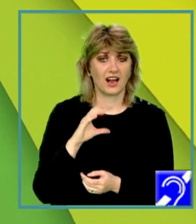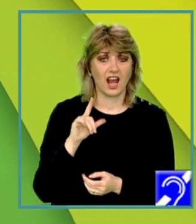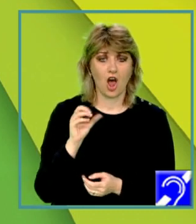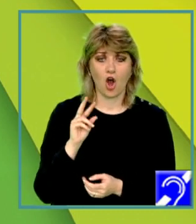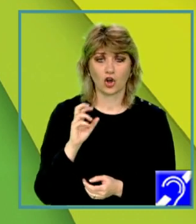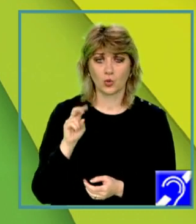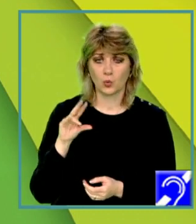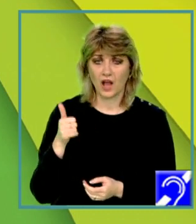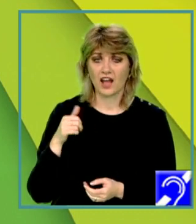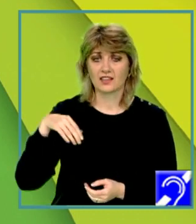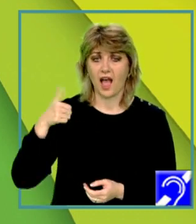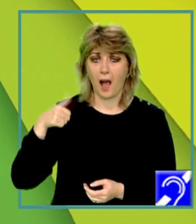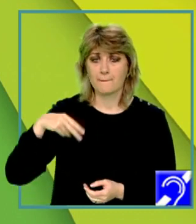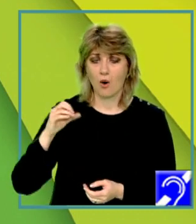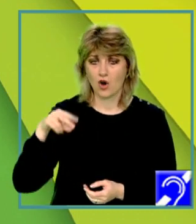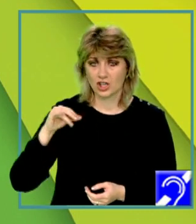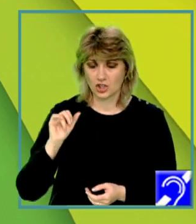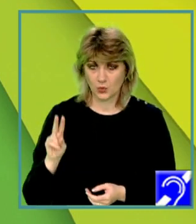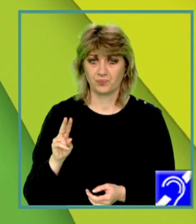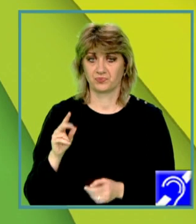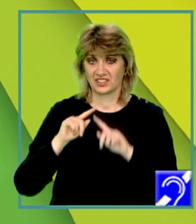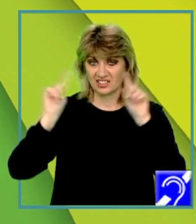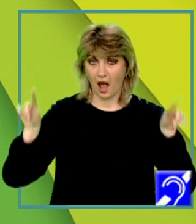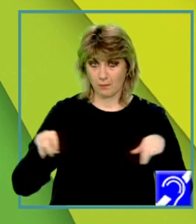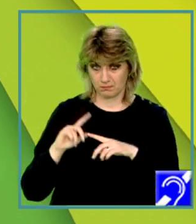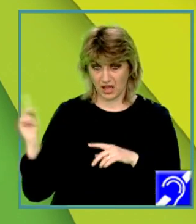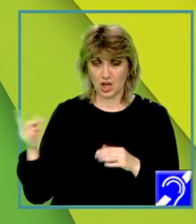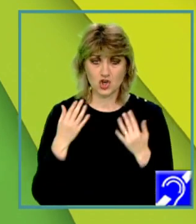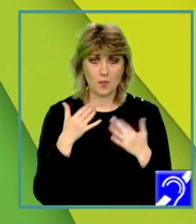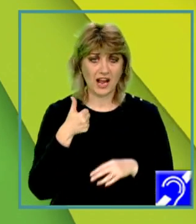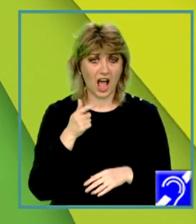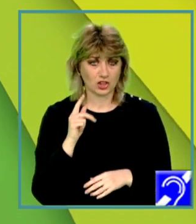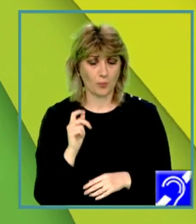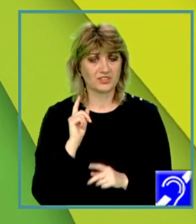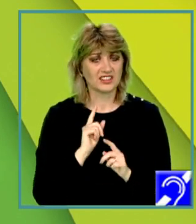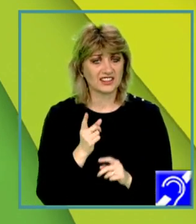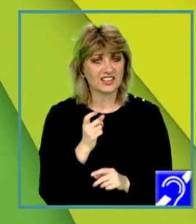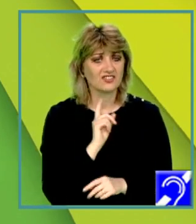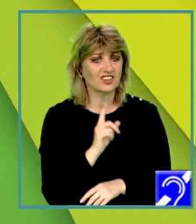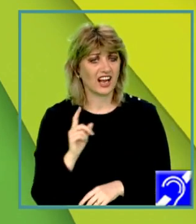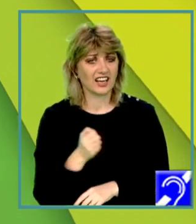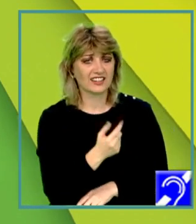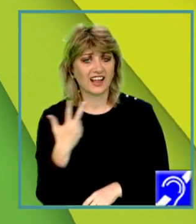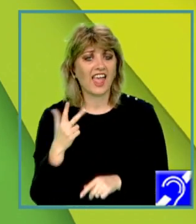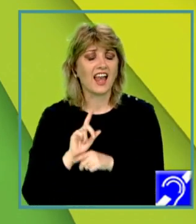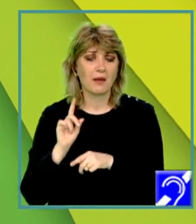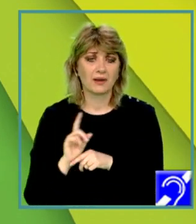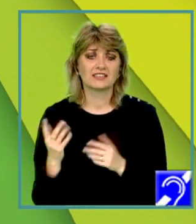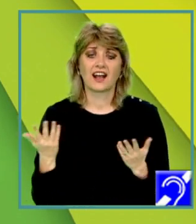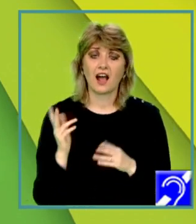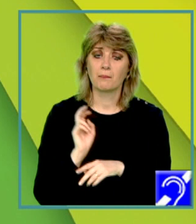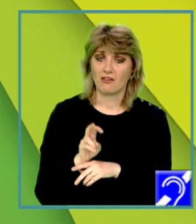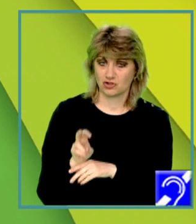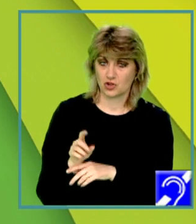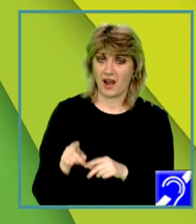în tabel avem trecută numărul de atomi din fiecare dintre cele trei elemente care participă